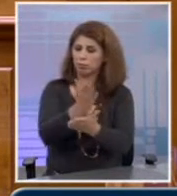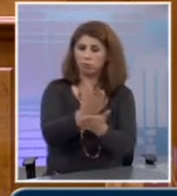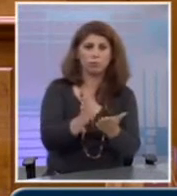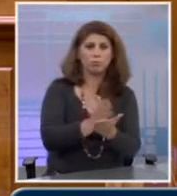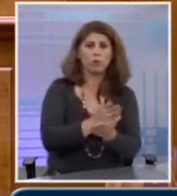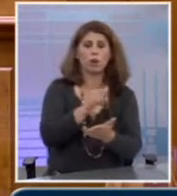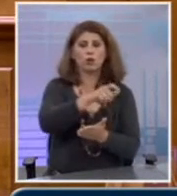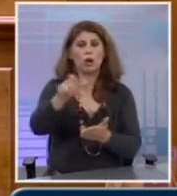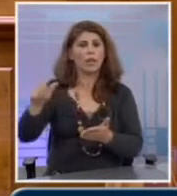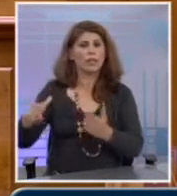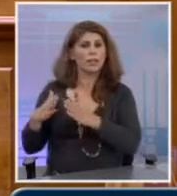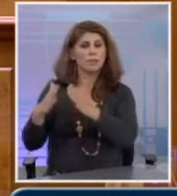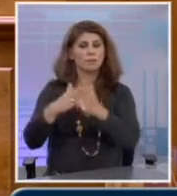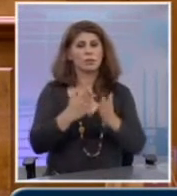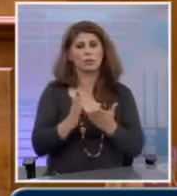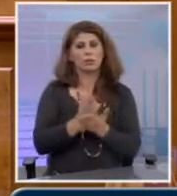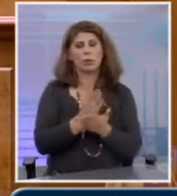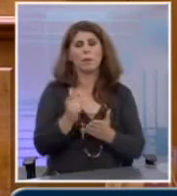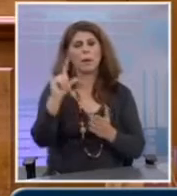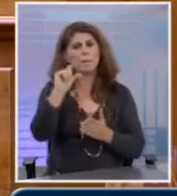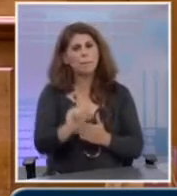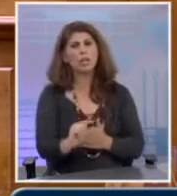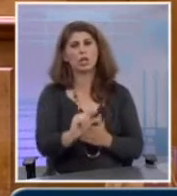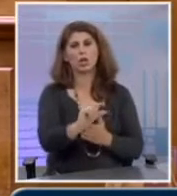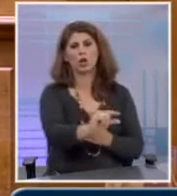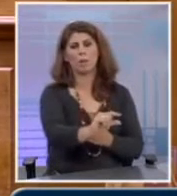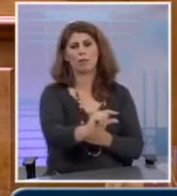νοικοκυριό να επιμεριστεί με ένα μικρό κομμάτι